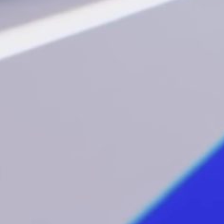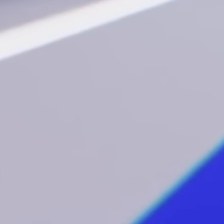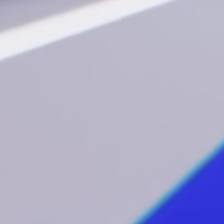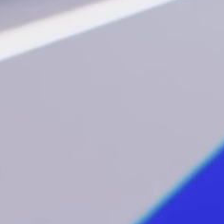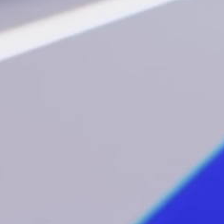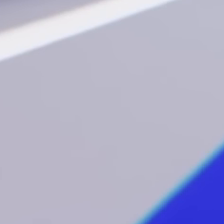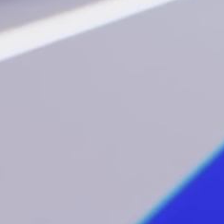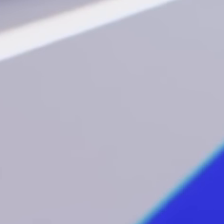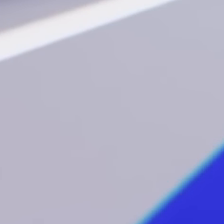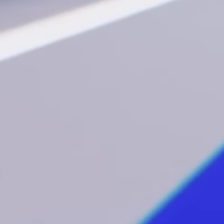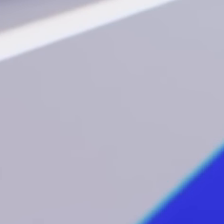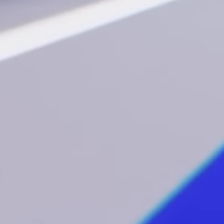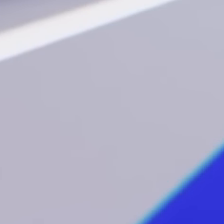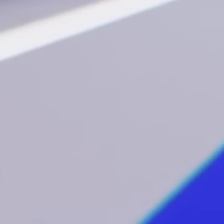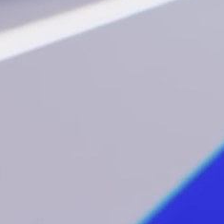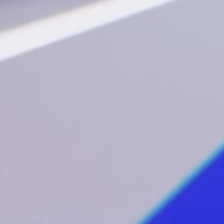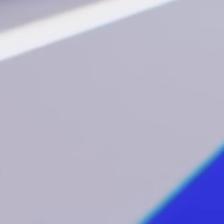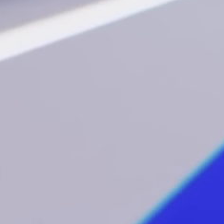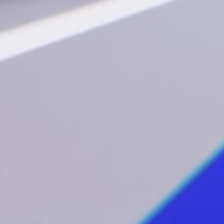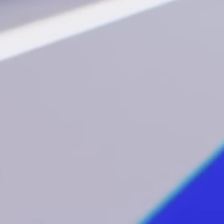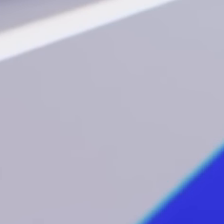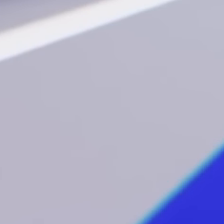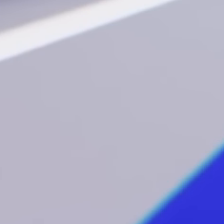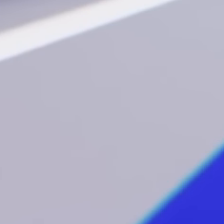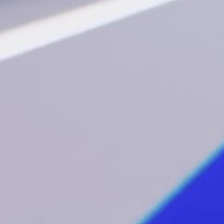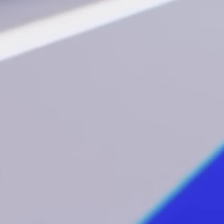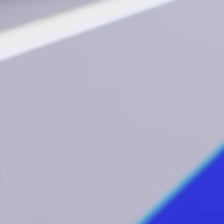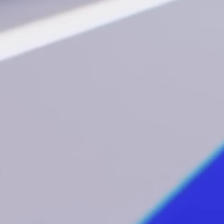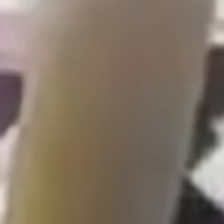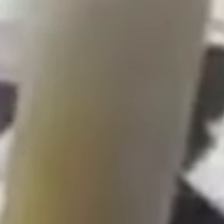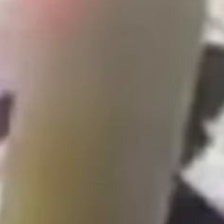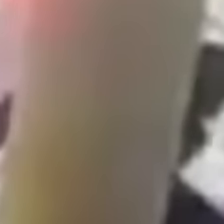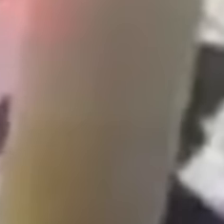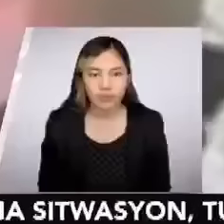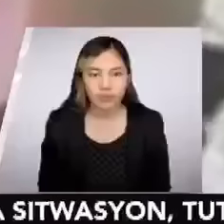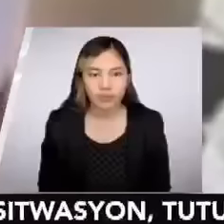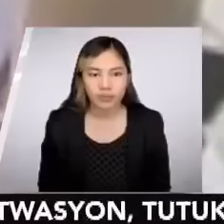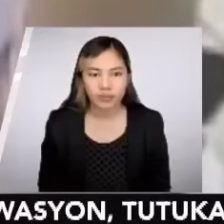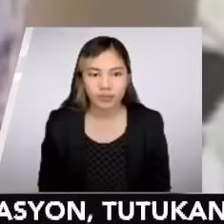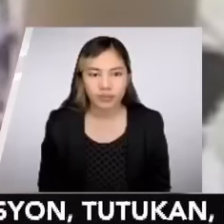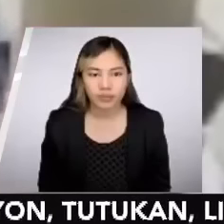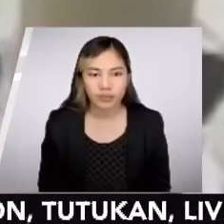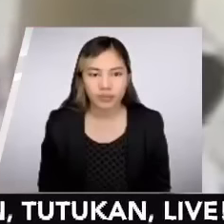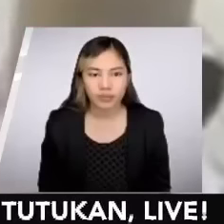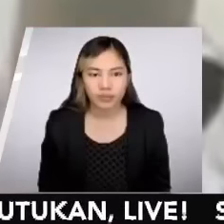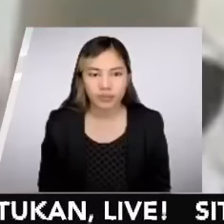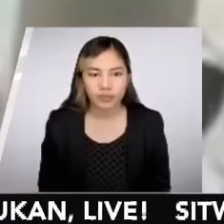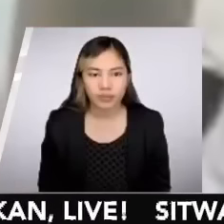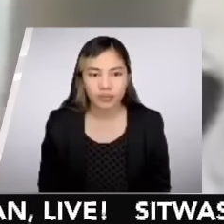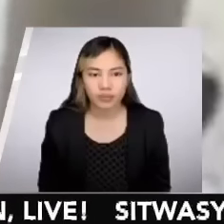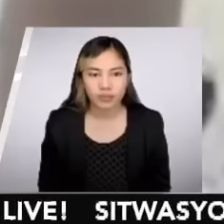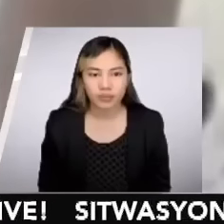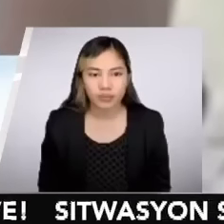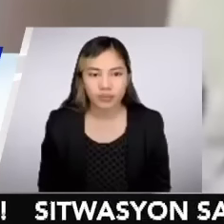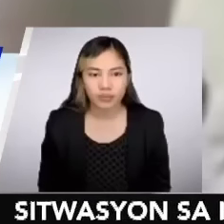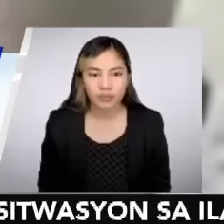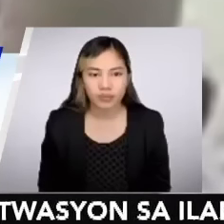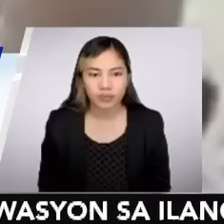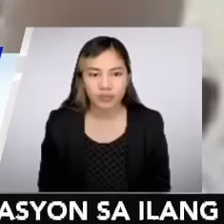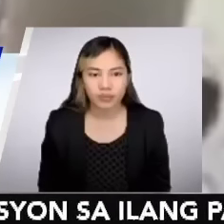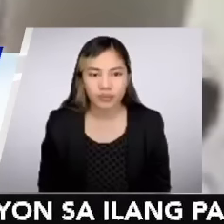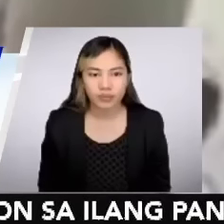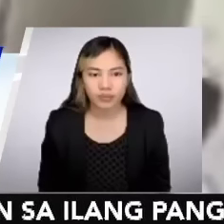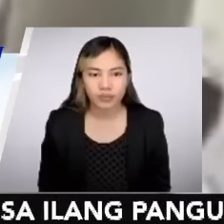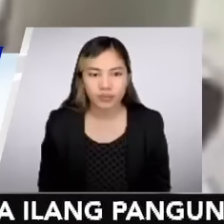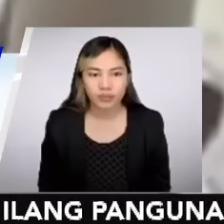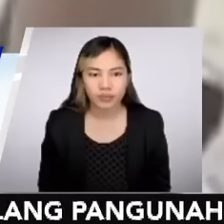na parang na-realize nila na hindi ito nagpa-file ng kaso. Sabi pa ng pulisya, tukoy na nila ang ilan sa mga nakatakas na armadong